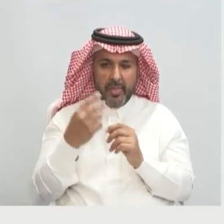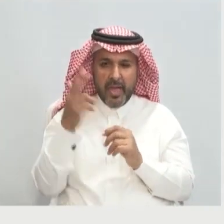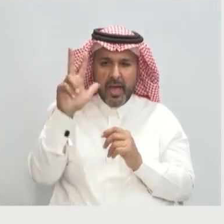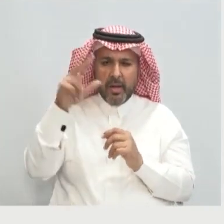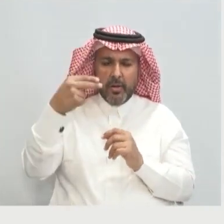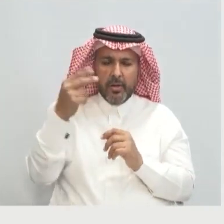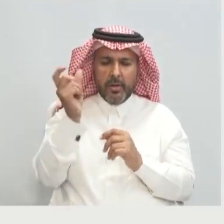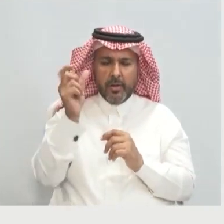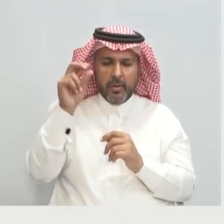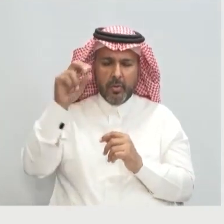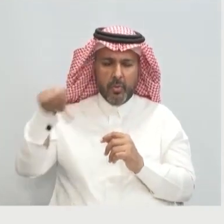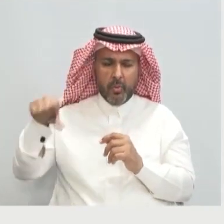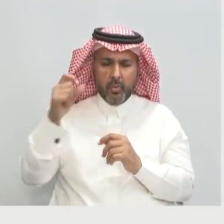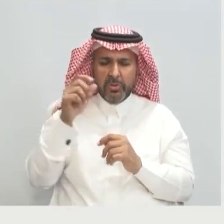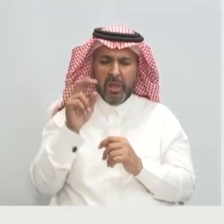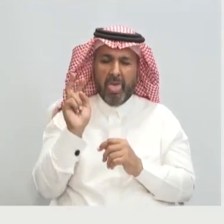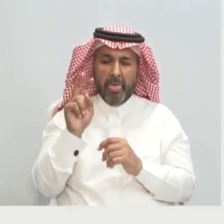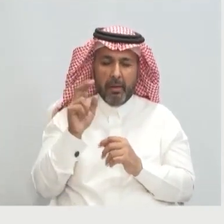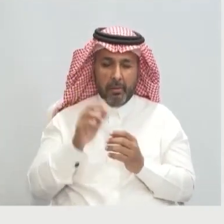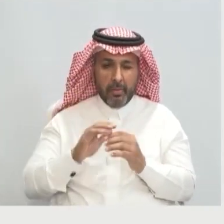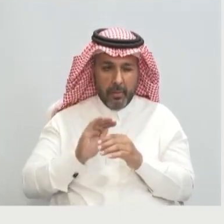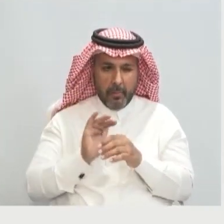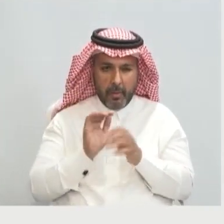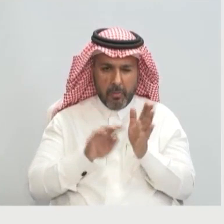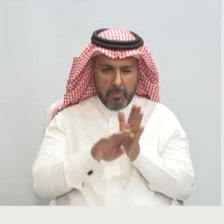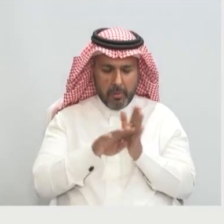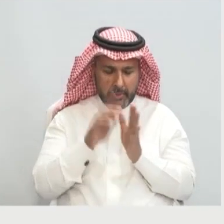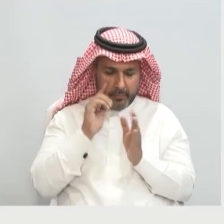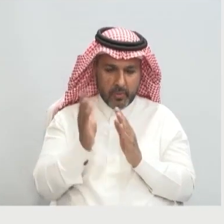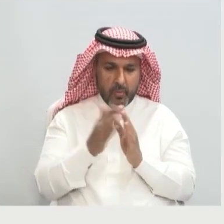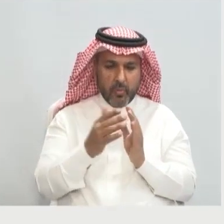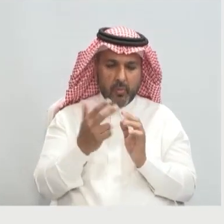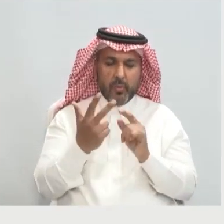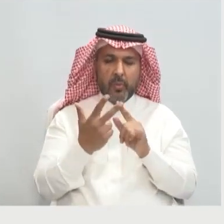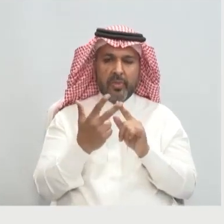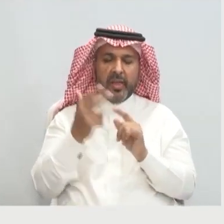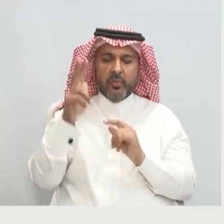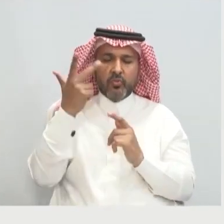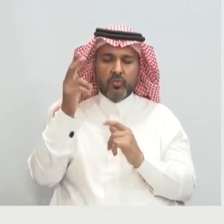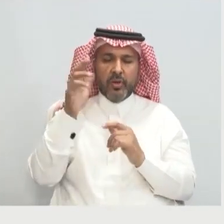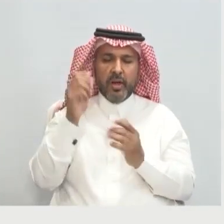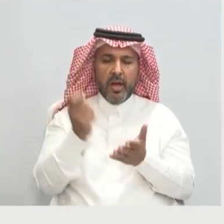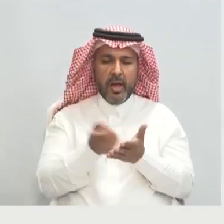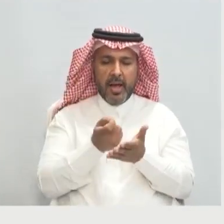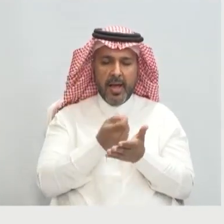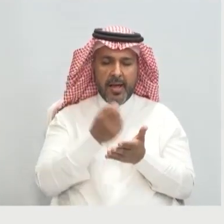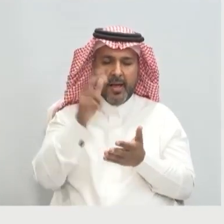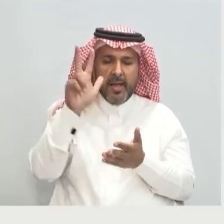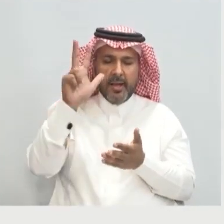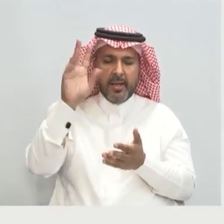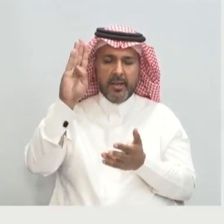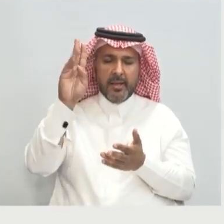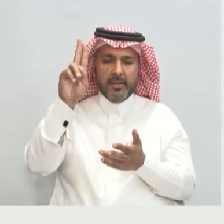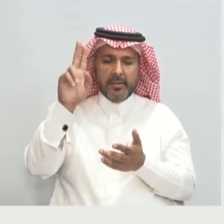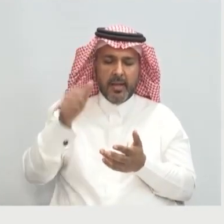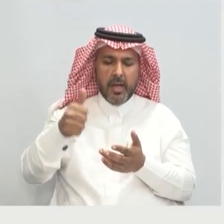التواصل الكتابي وهو اعداد مذكرات تقارير او خطابات ما بين الموظفين وينصح الخبراء ذكرنا بعده نصائح منها اولا قم